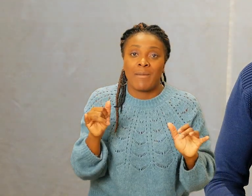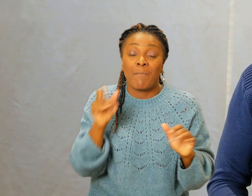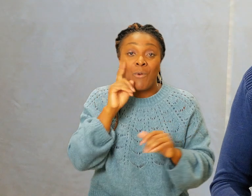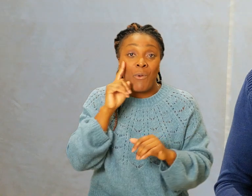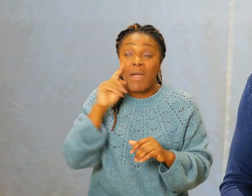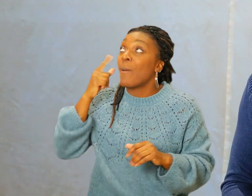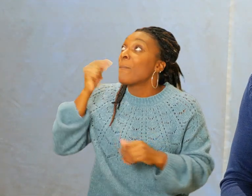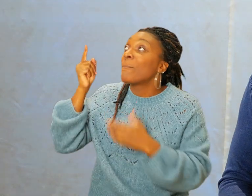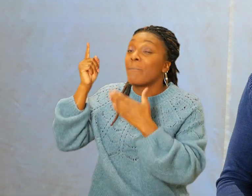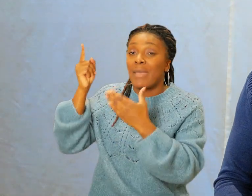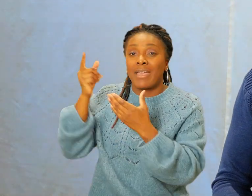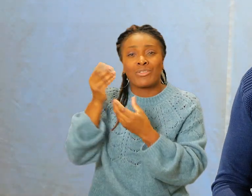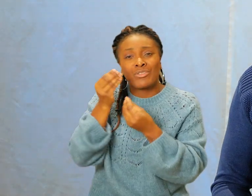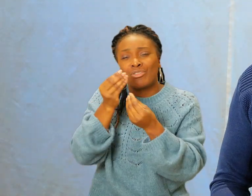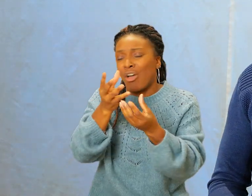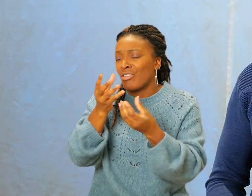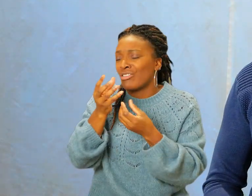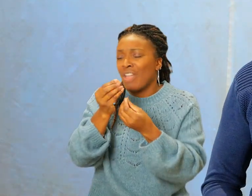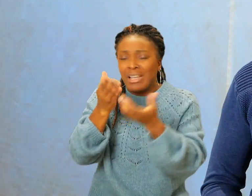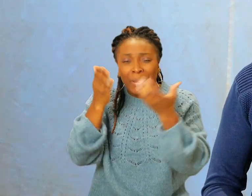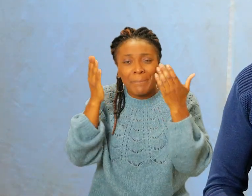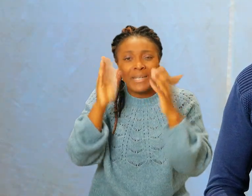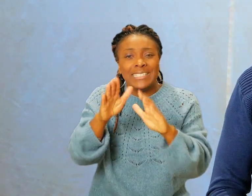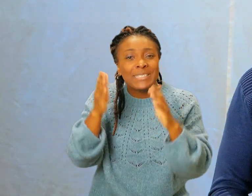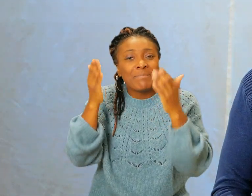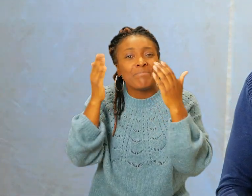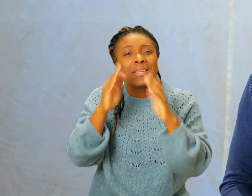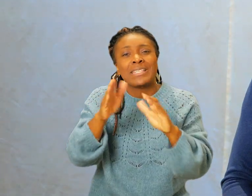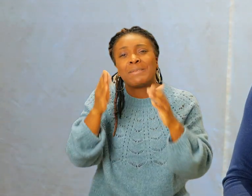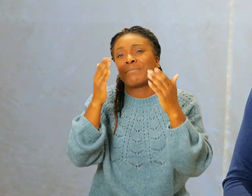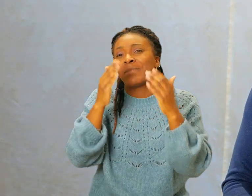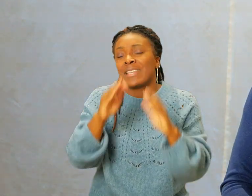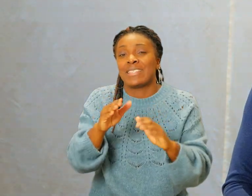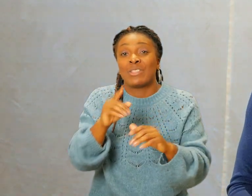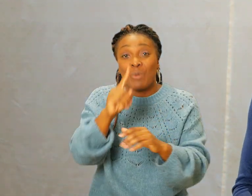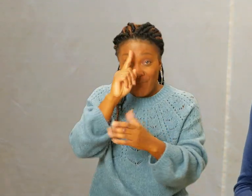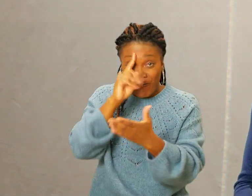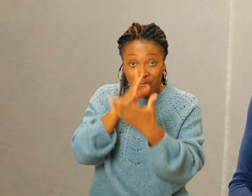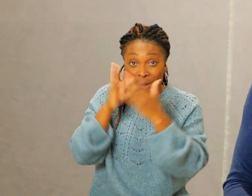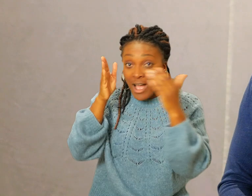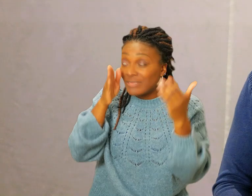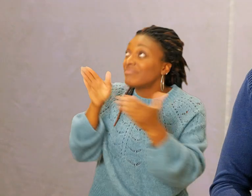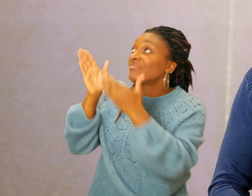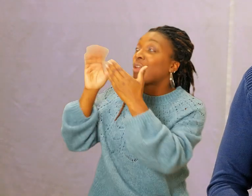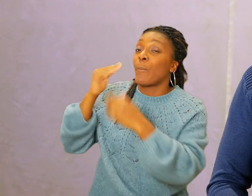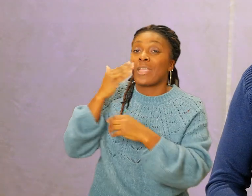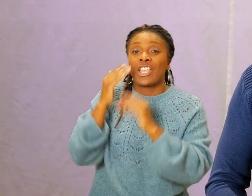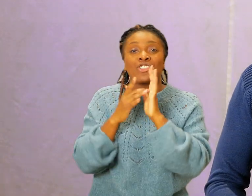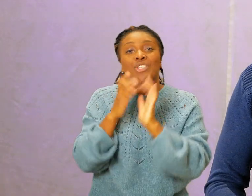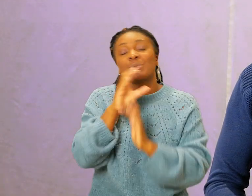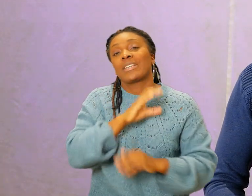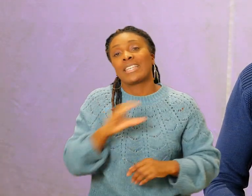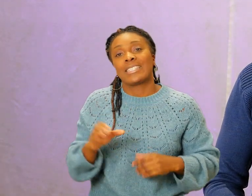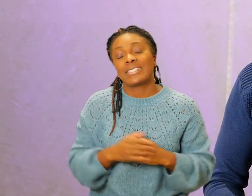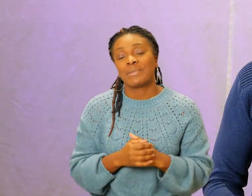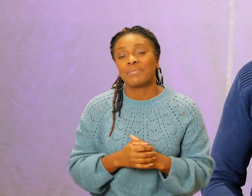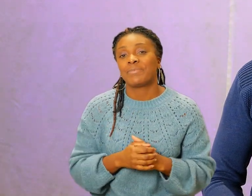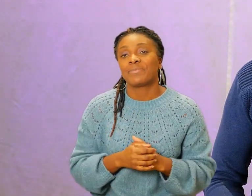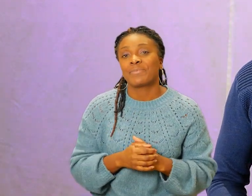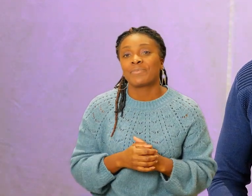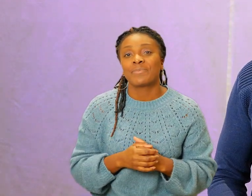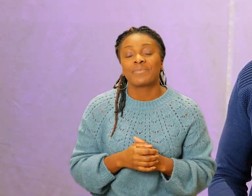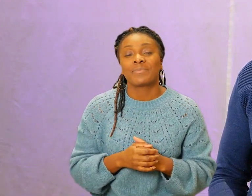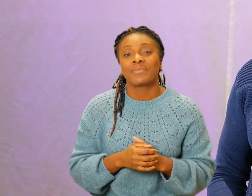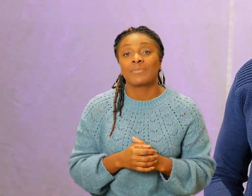Père te rendra ce que tu es en train de faire, c'est-à-dire de placer ta foi et d'obéir à Jésus-Christ.